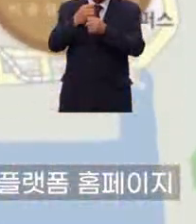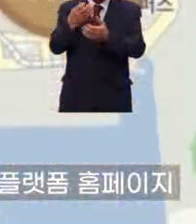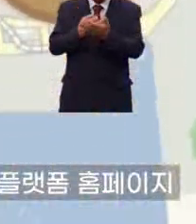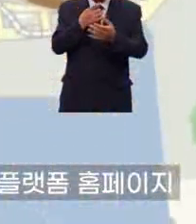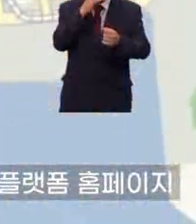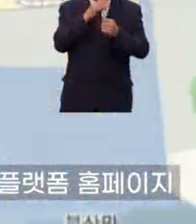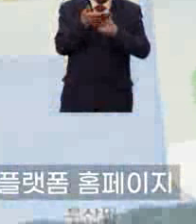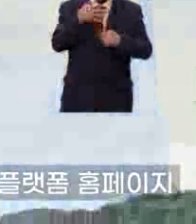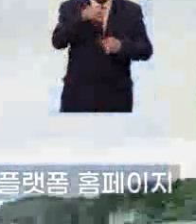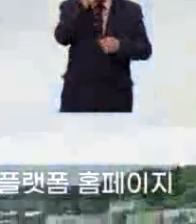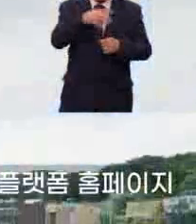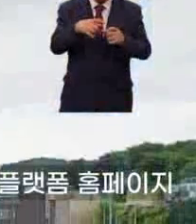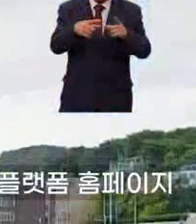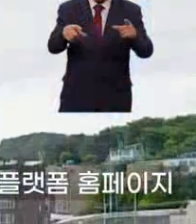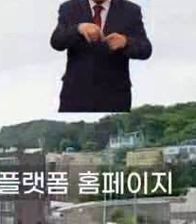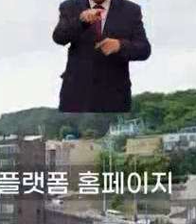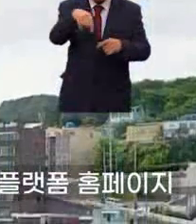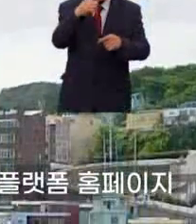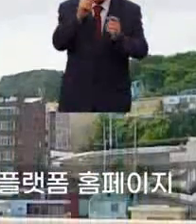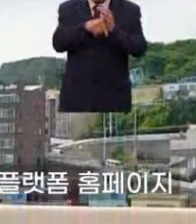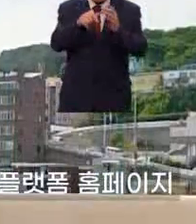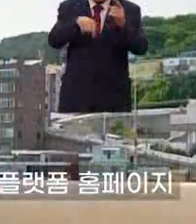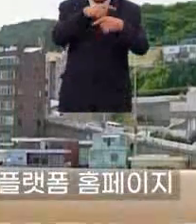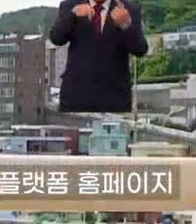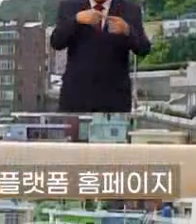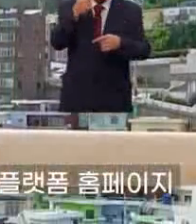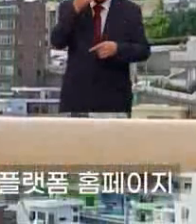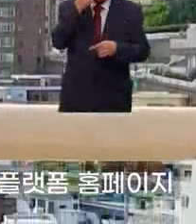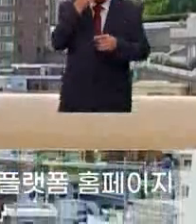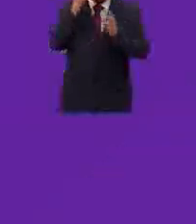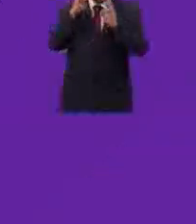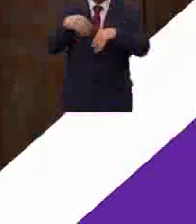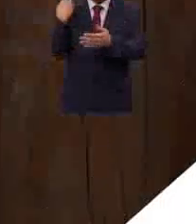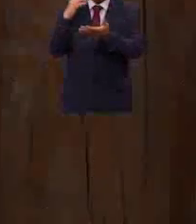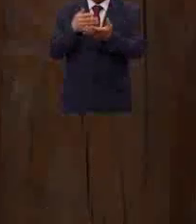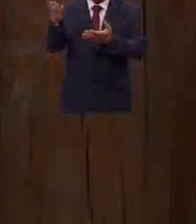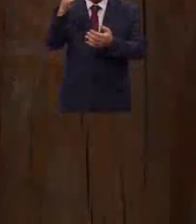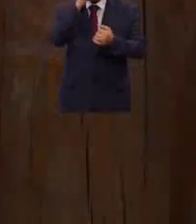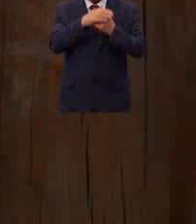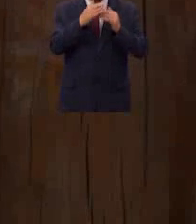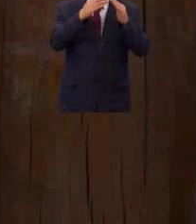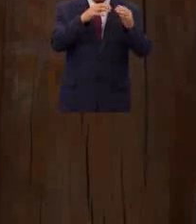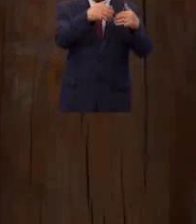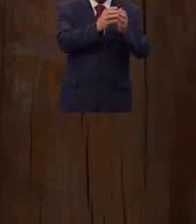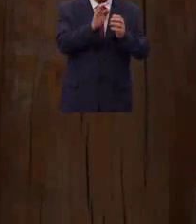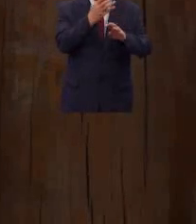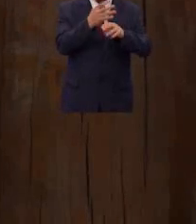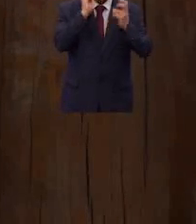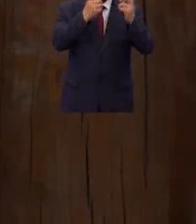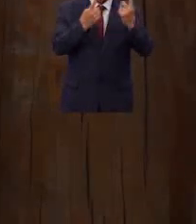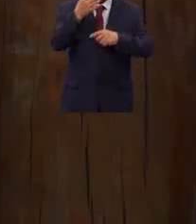그래서 이제 힘들게 확보한 거점시설을 제대로 운영해보지도 못하고 반납하는 경우도 있었습니다. 마을 공동체는 다른 기업들처럼